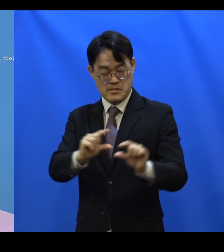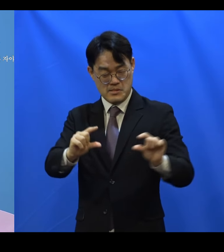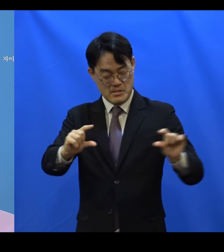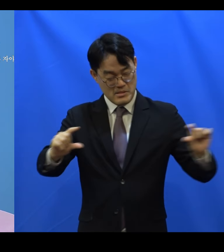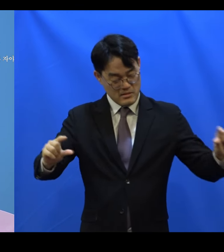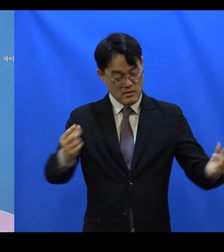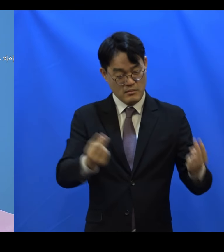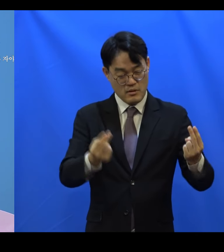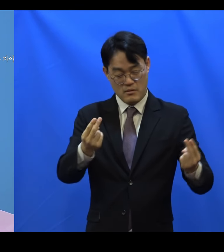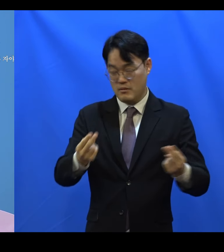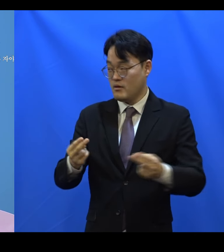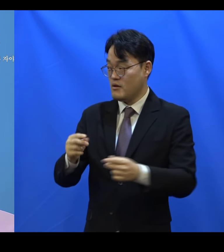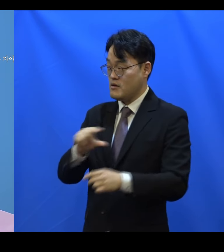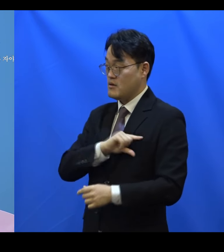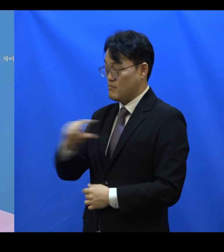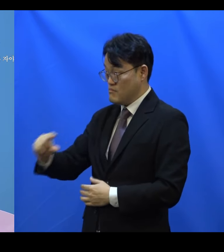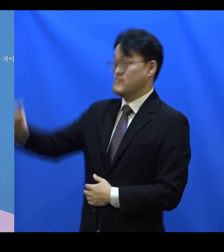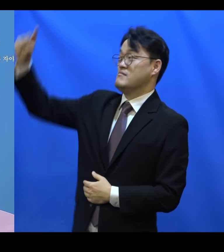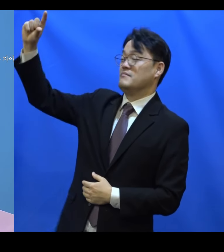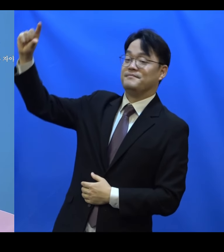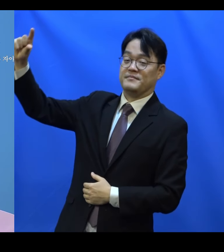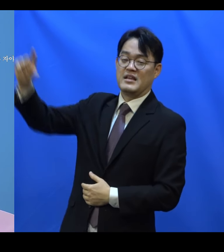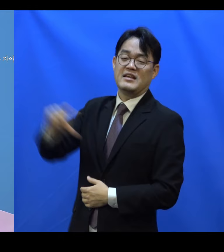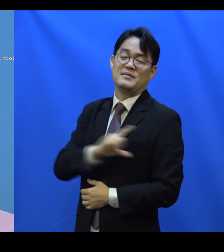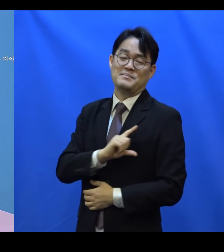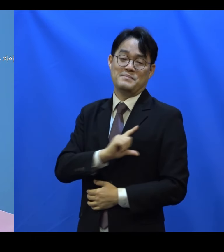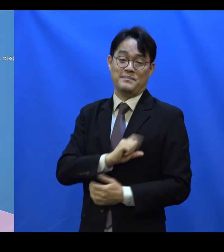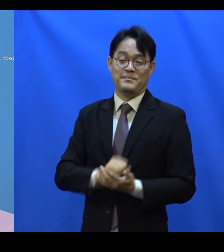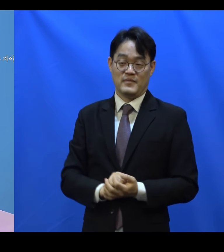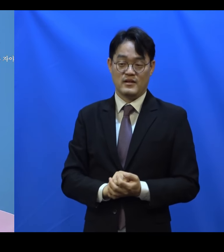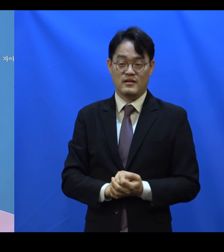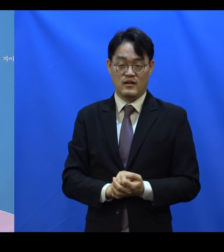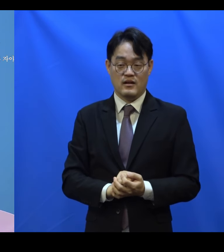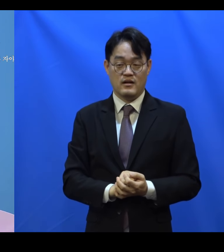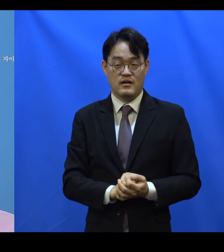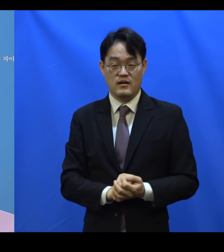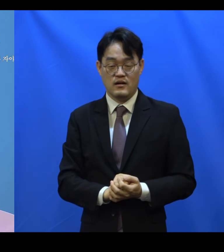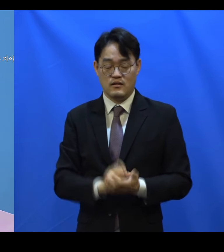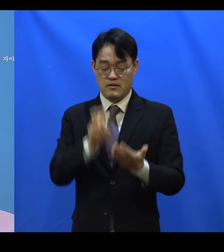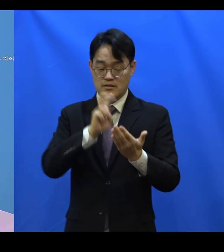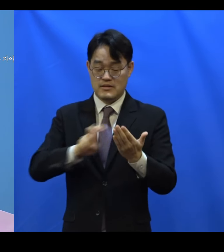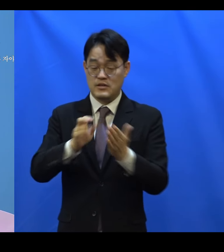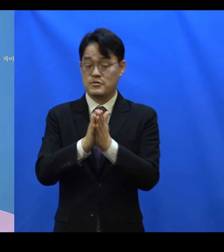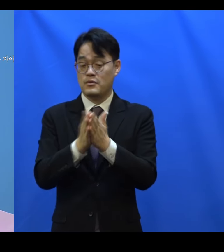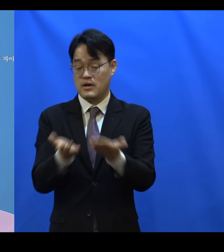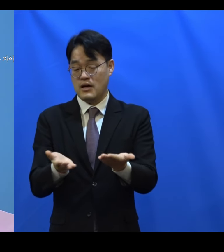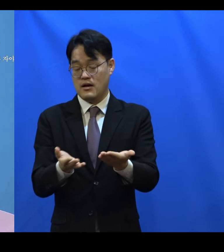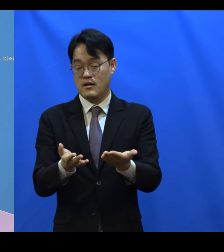그래서 여러분, 찬송가 88장을 보면 샤론의 꽃 예수, 나의 마음에